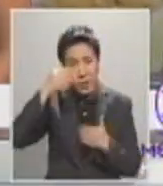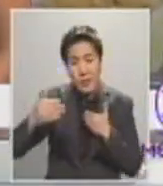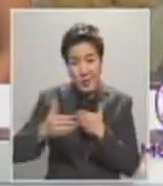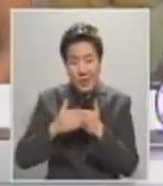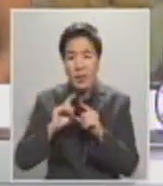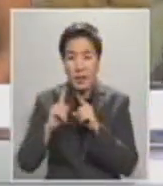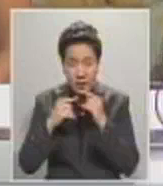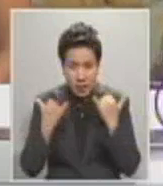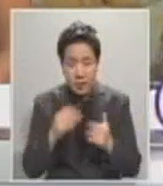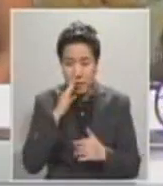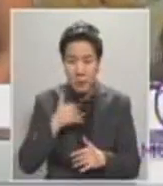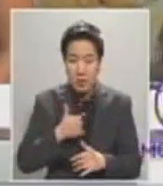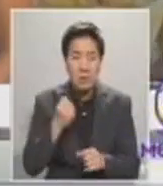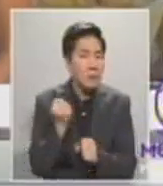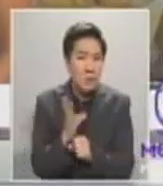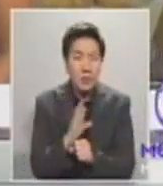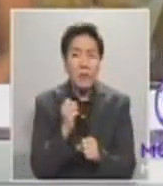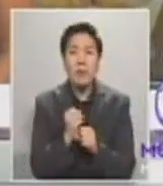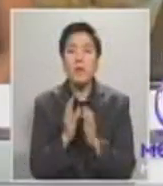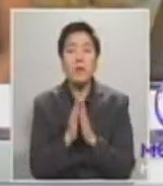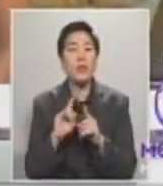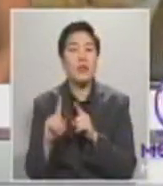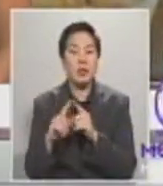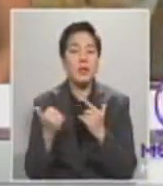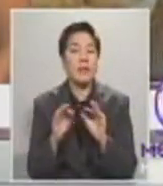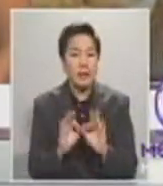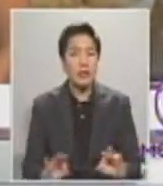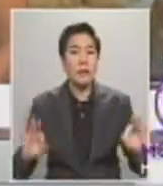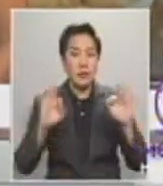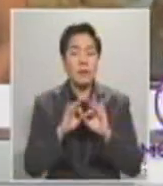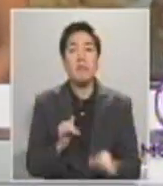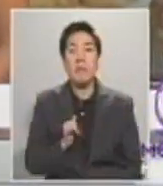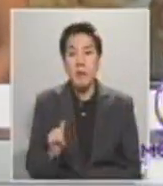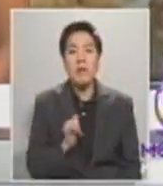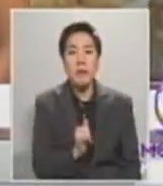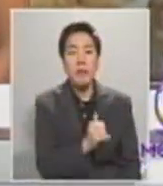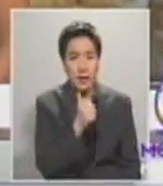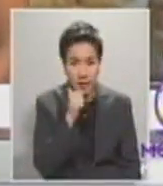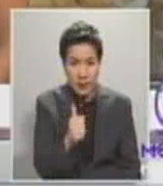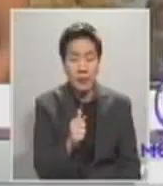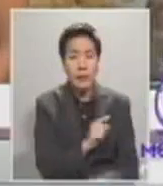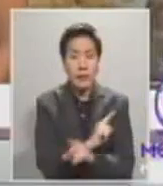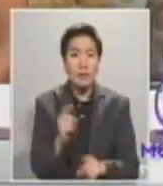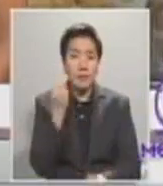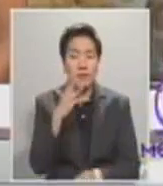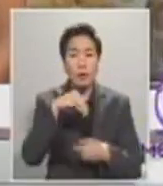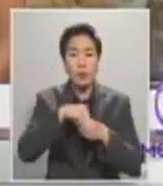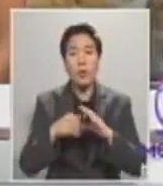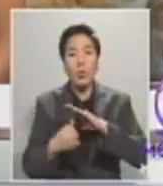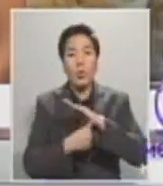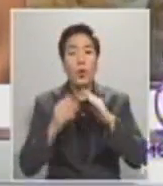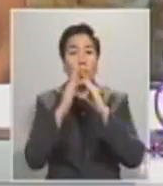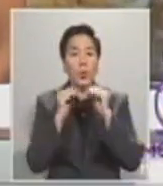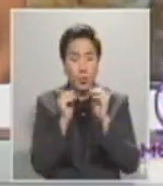ม่หลวงพ่อไม่มานี่จะไม่ทำเลยบุญน่ะอะไรอย่างเงี้ยก็ไปได้บ้างฉลองศรัทธาญาติโยม ค่ะแต่ส่วนใหญ่ท่านก็อยู่กับวัดแต่